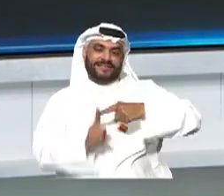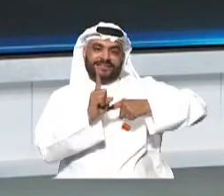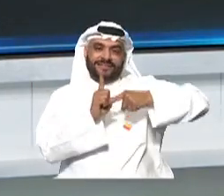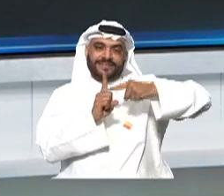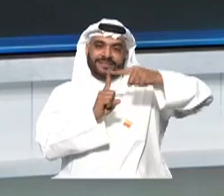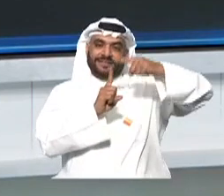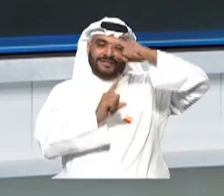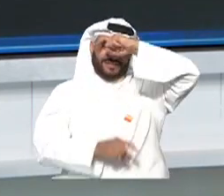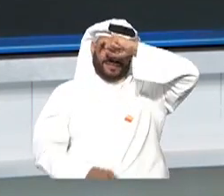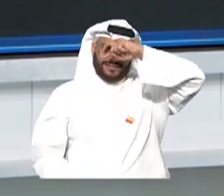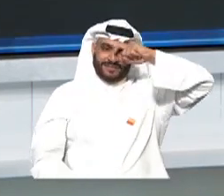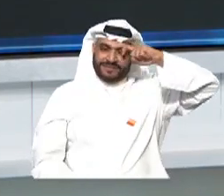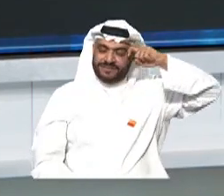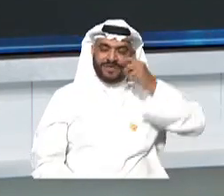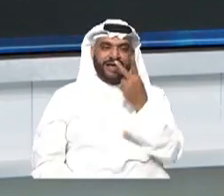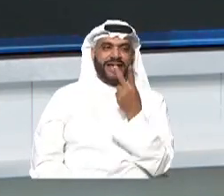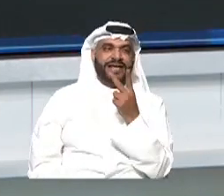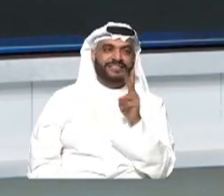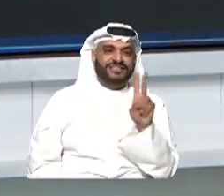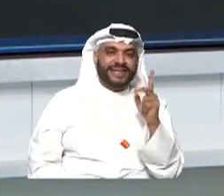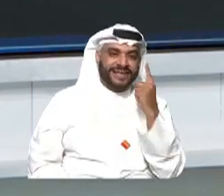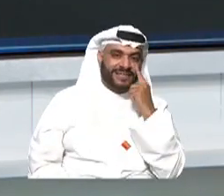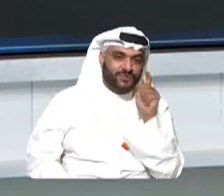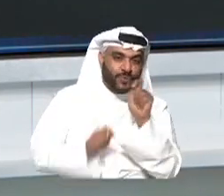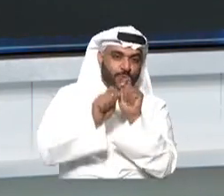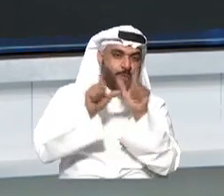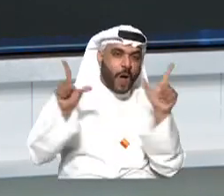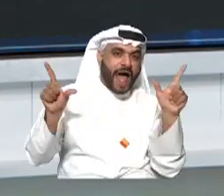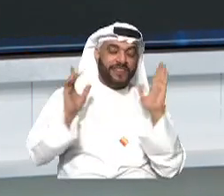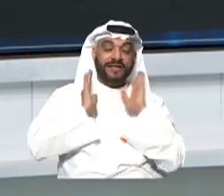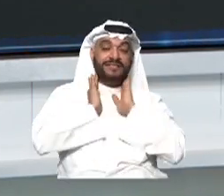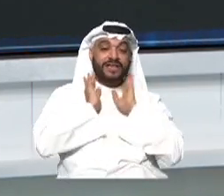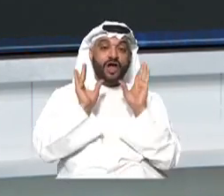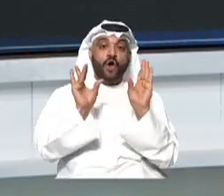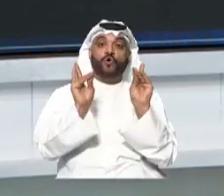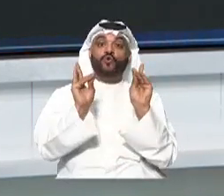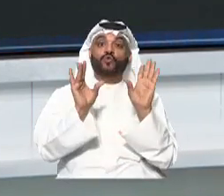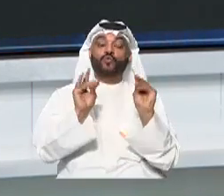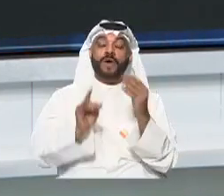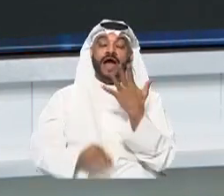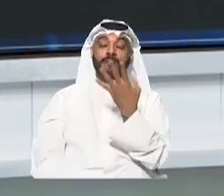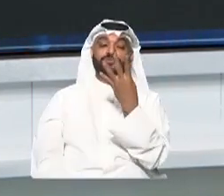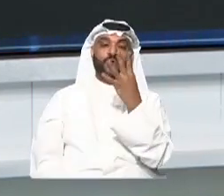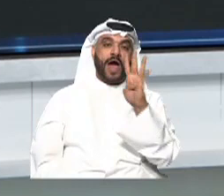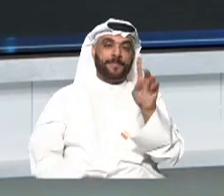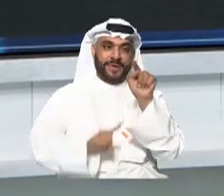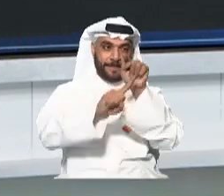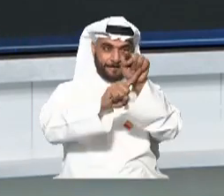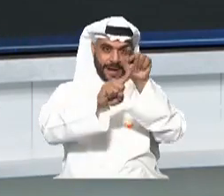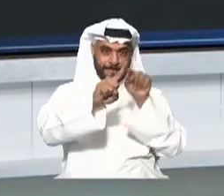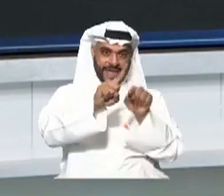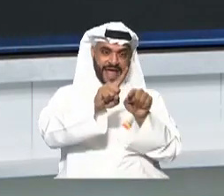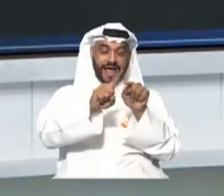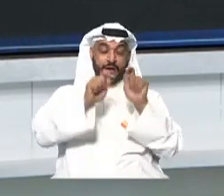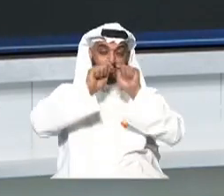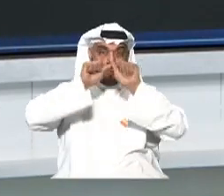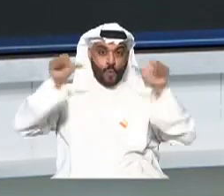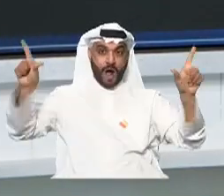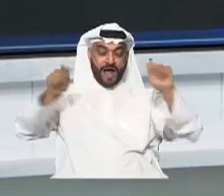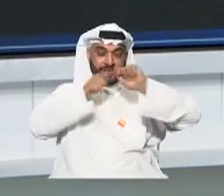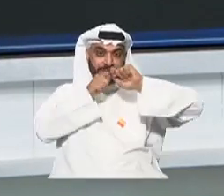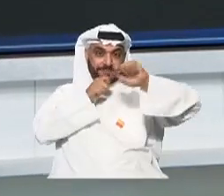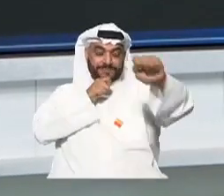في الساعة. درجة الحرارة حاليا 20 درجة مئوية، والرطوبة النسبية في مدينة الكويت 45% وتصل إلى 50% في بعض